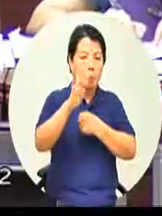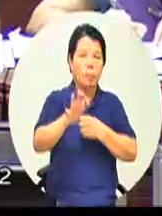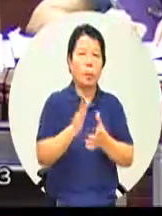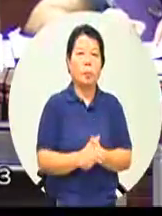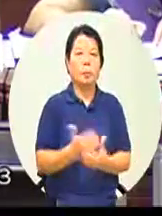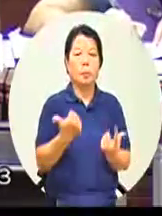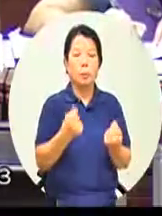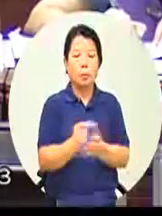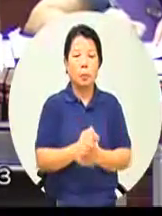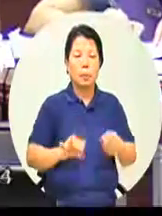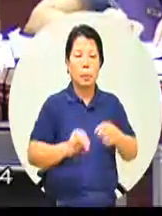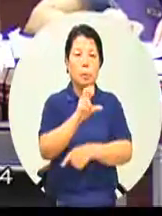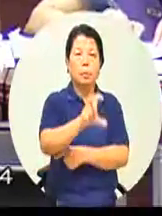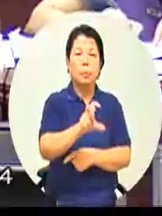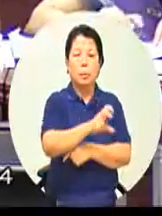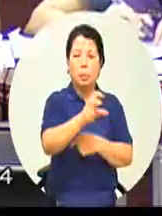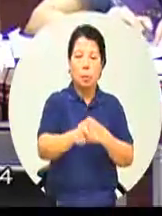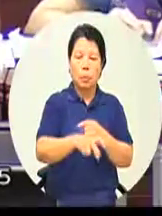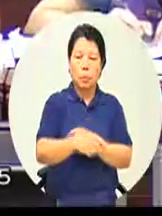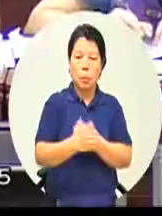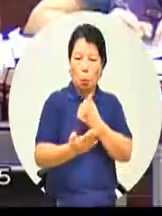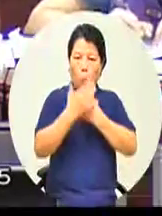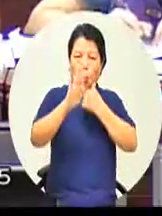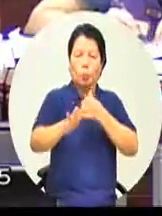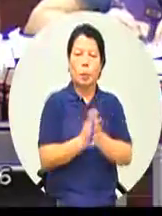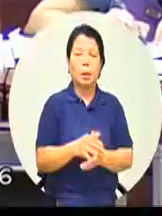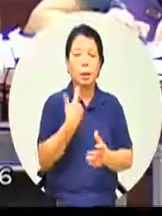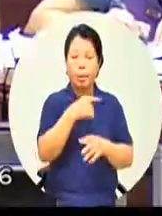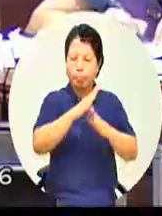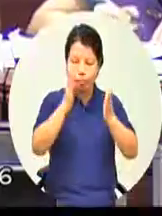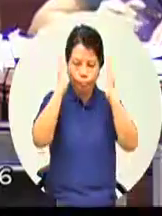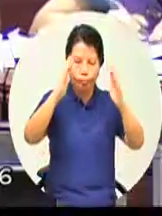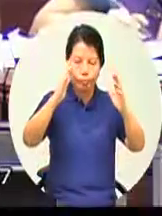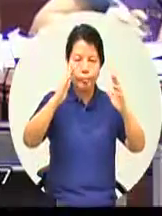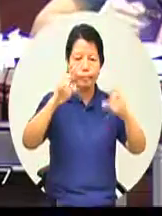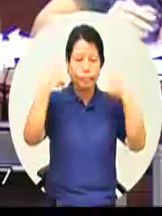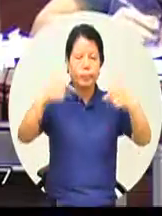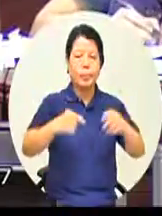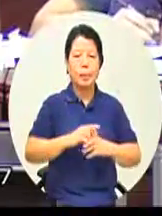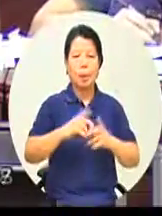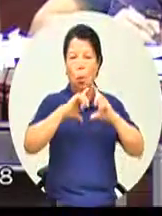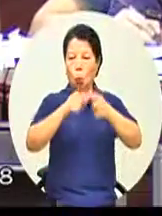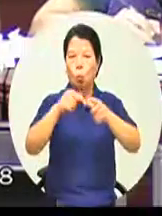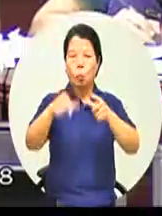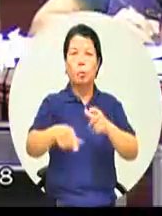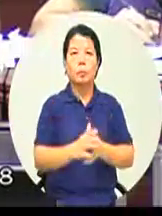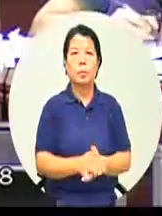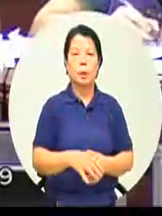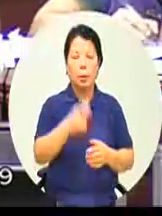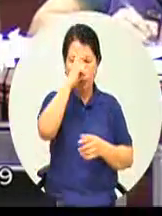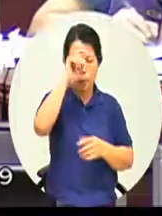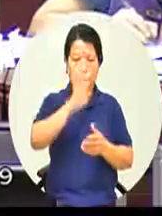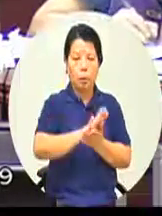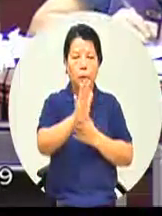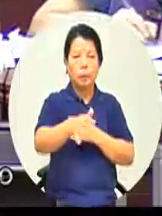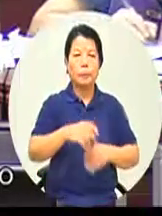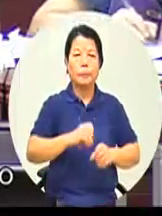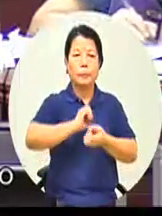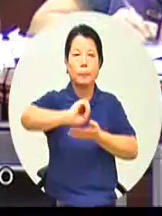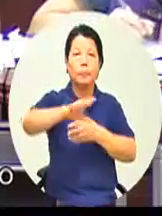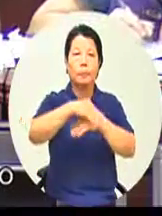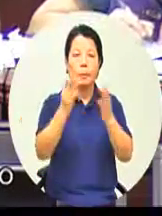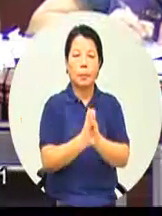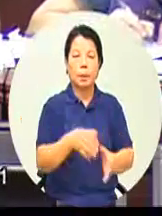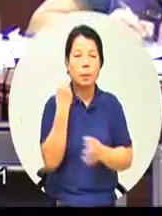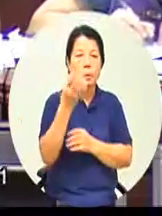有70%以上的成效是能够恢复正常哦。这真的是要全国的力量，我们希望未来的宣导把这个新兴的